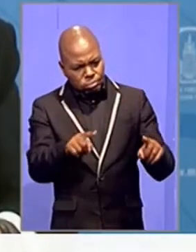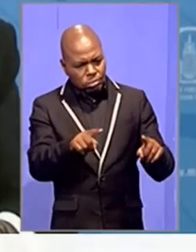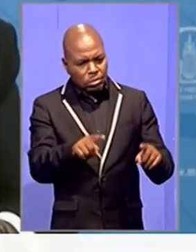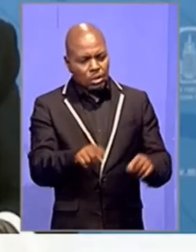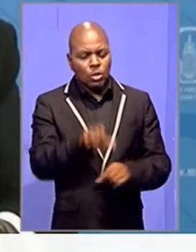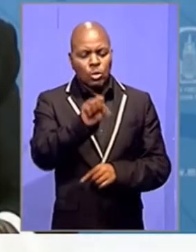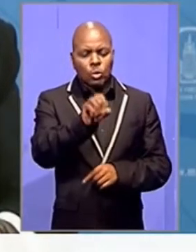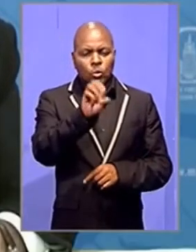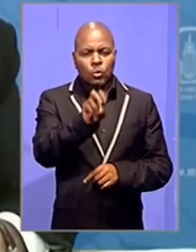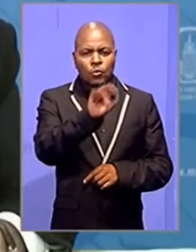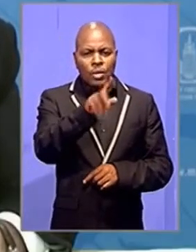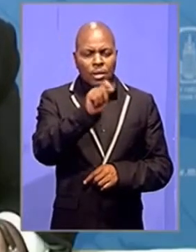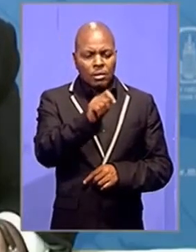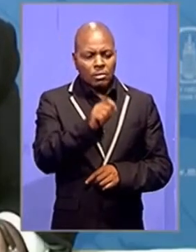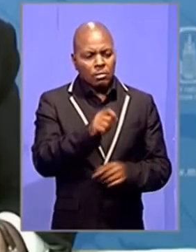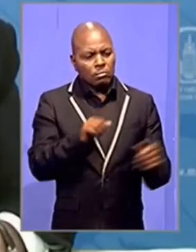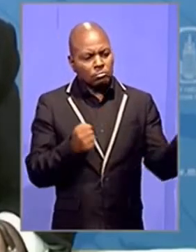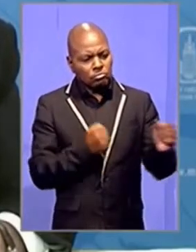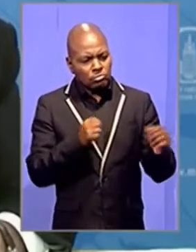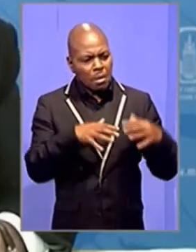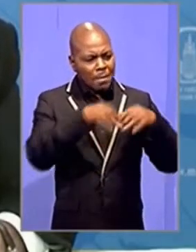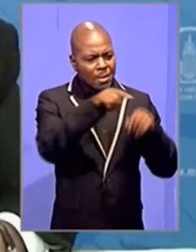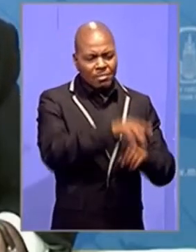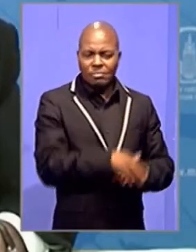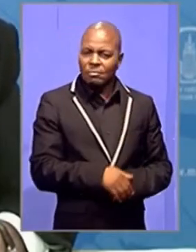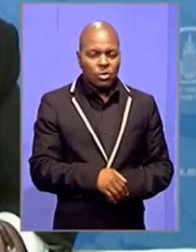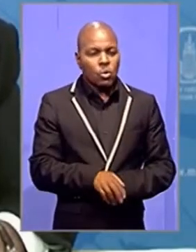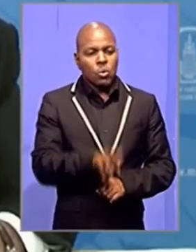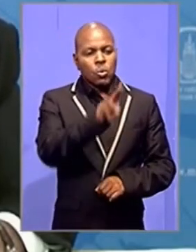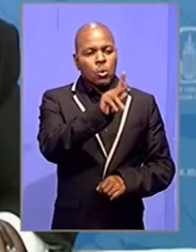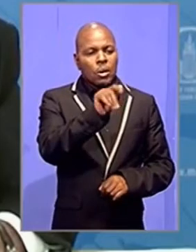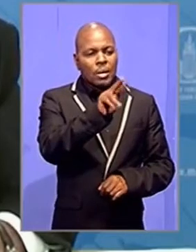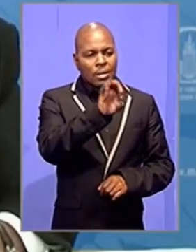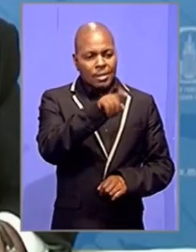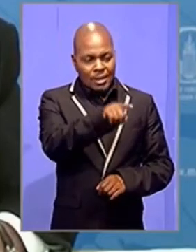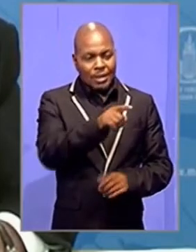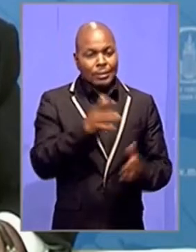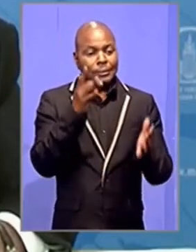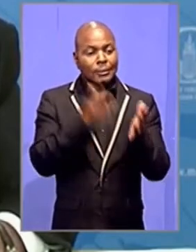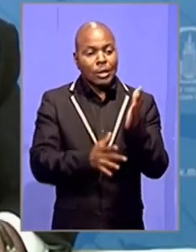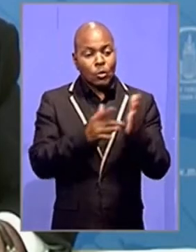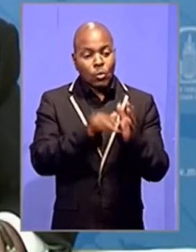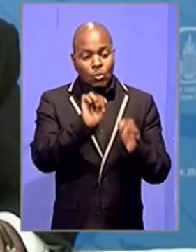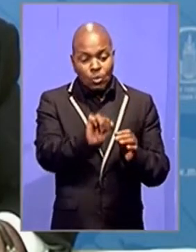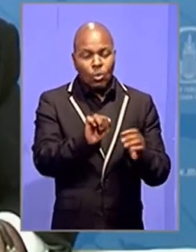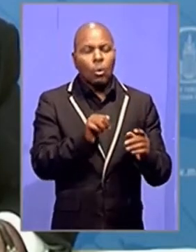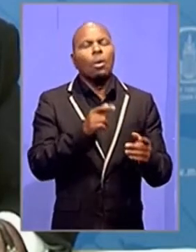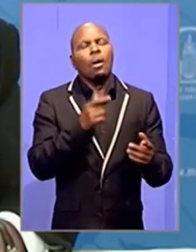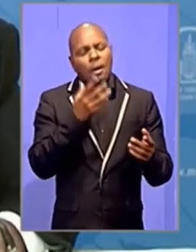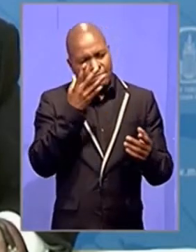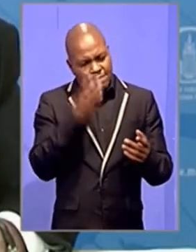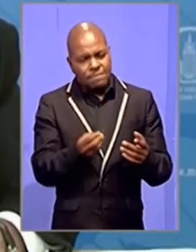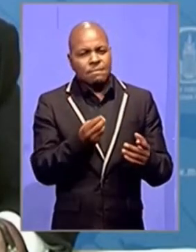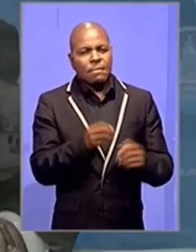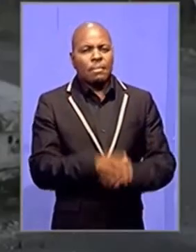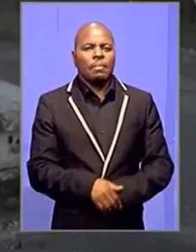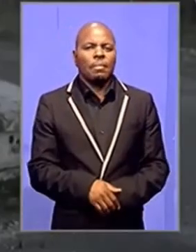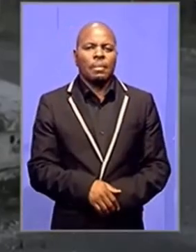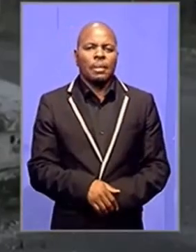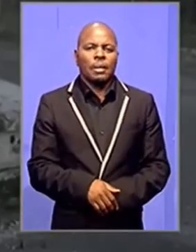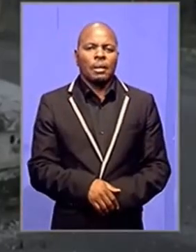tsa Soviet. Ukraine e ntse e na le technology ya Soviet mme re ka se hlolehe ho arabela. Военной